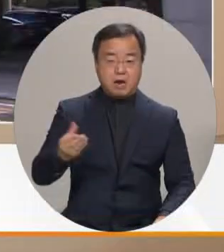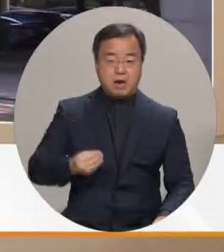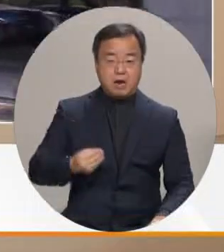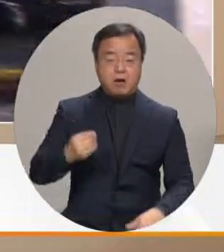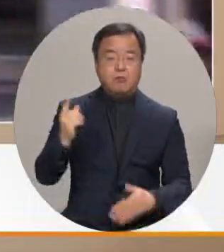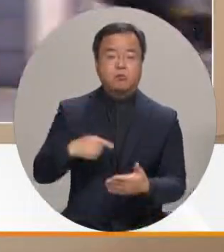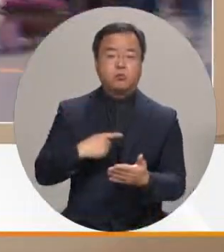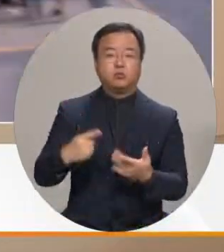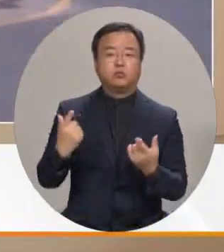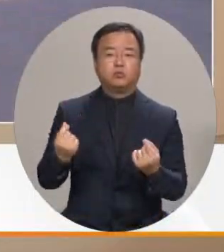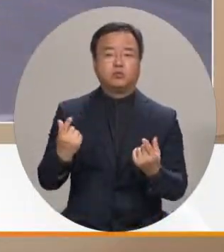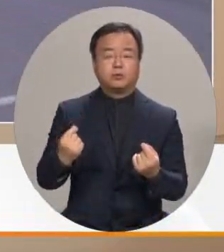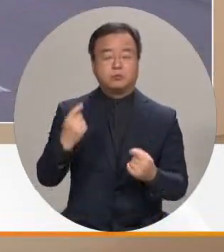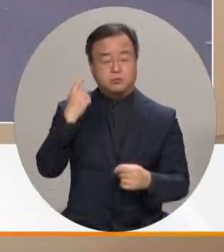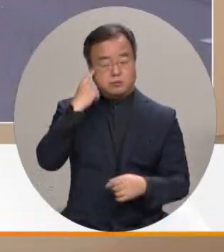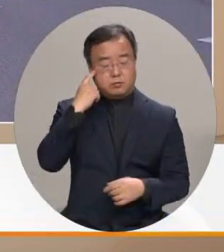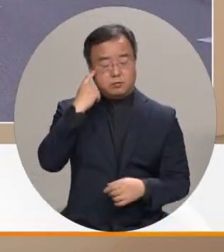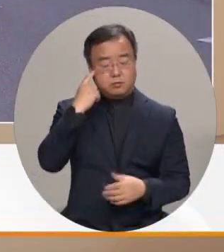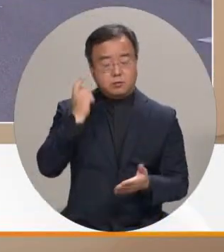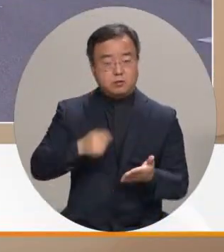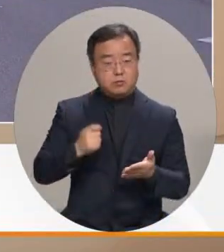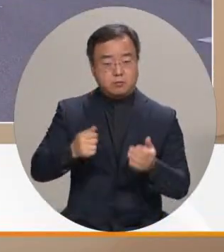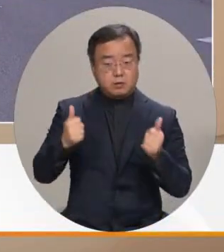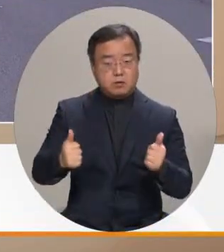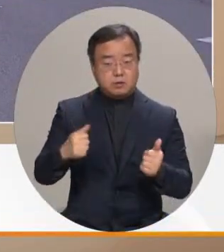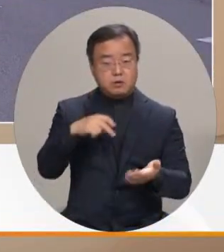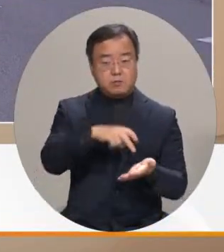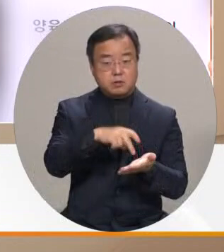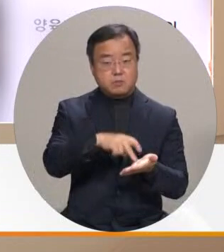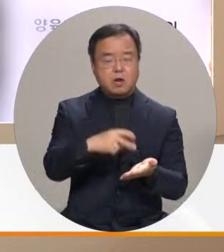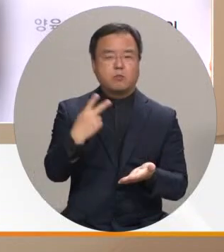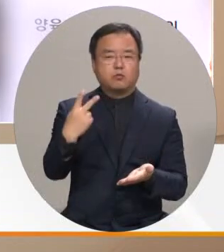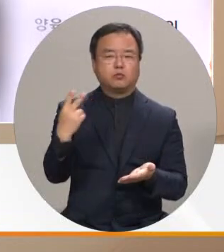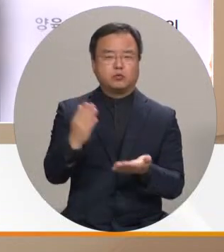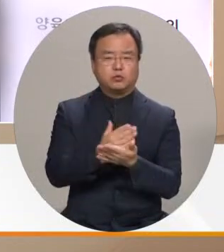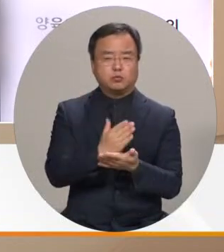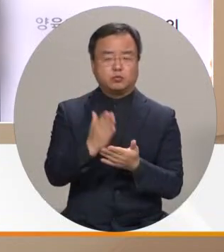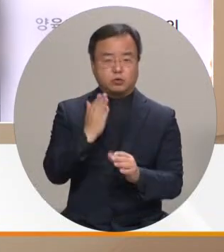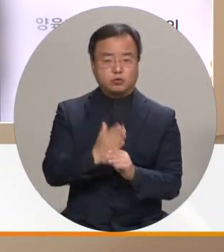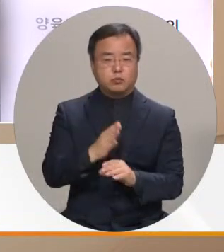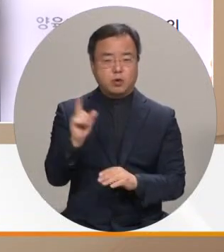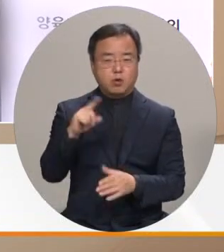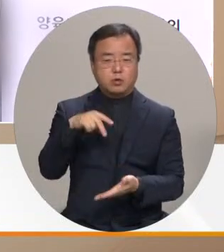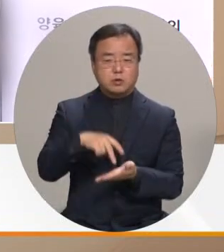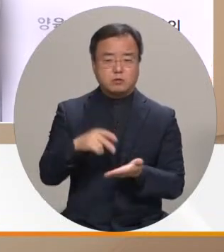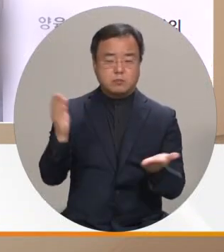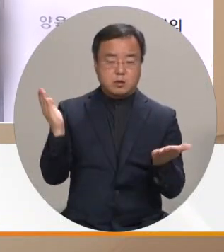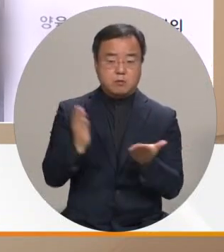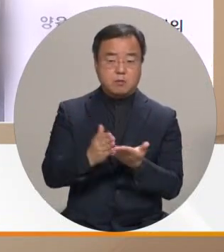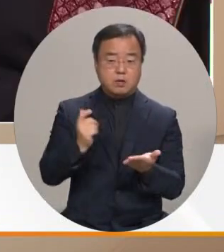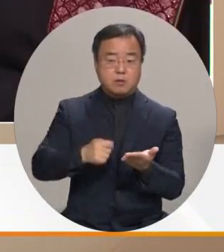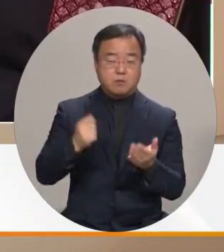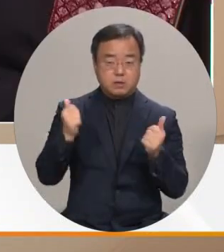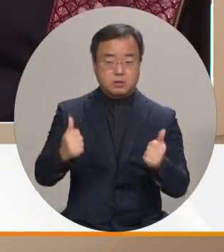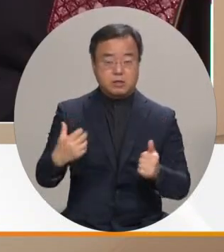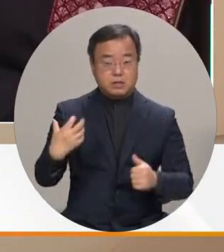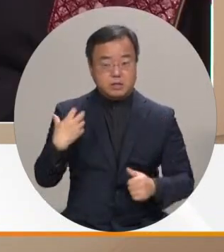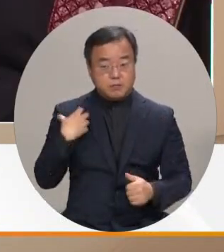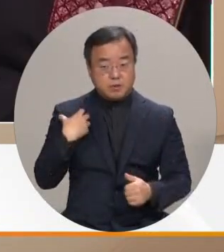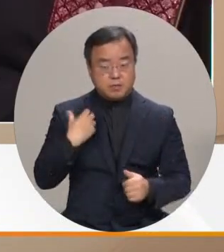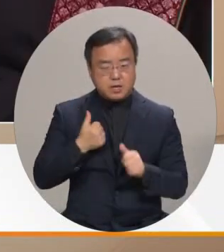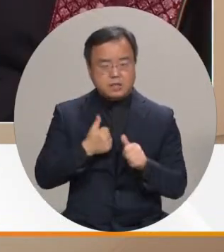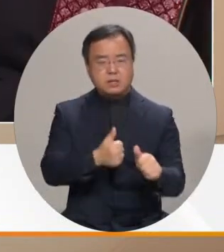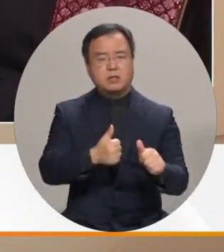그러니까 판사님들이 두 가지 관점을 갖고 있으니까 어떤 관점을 갖는 판사가 재판하라 따라서